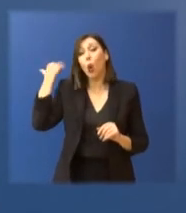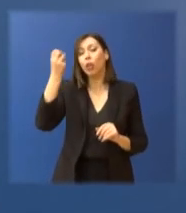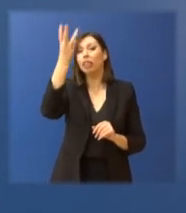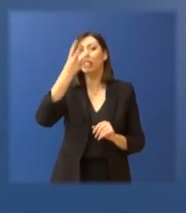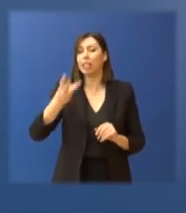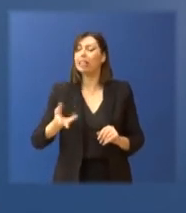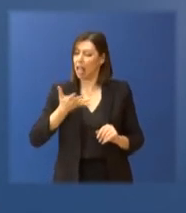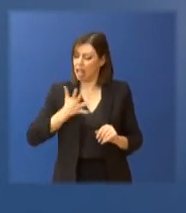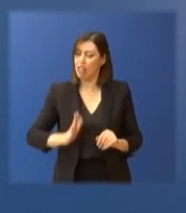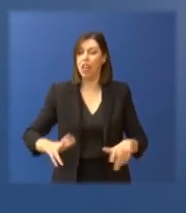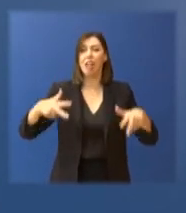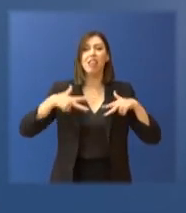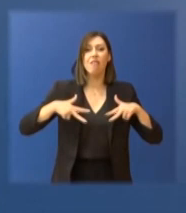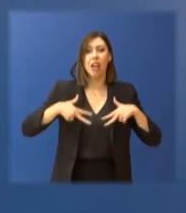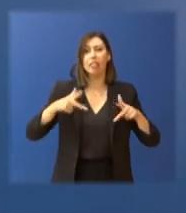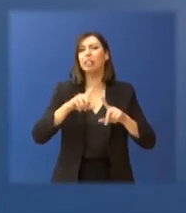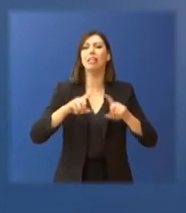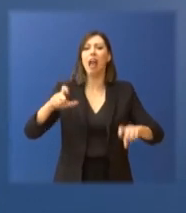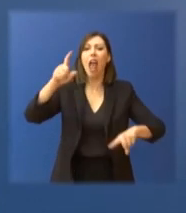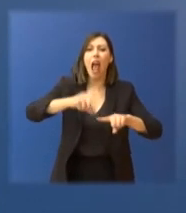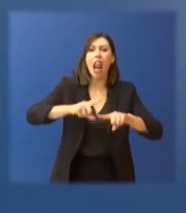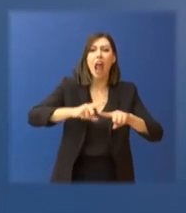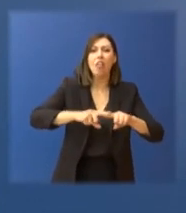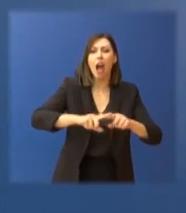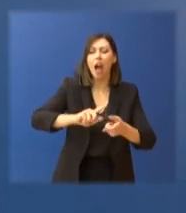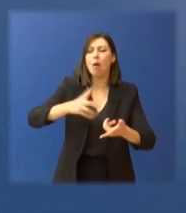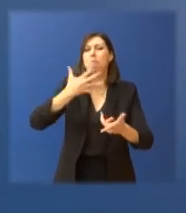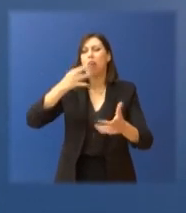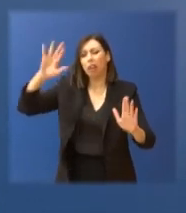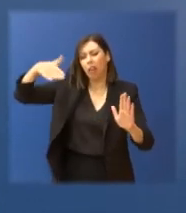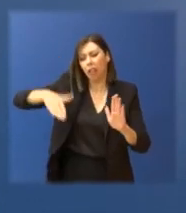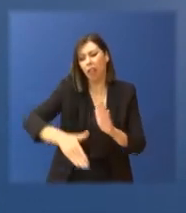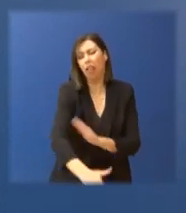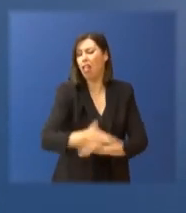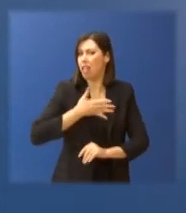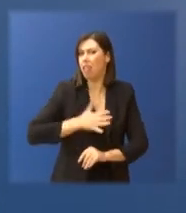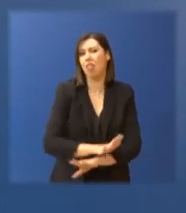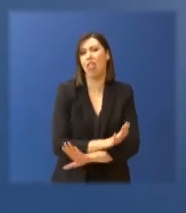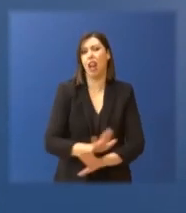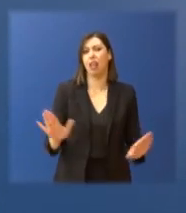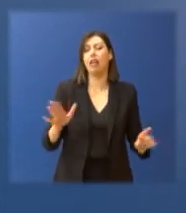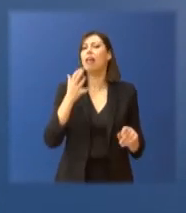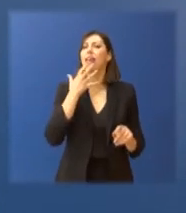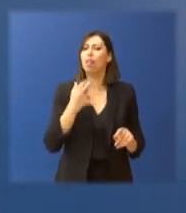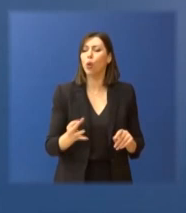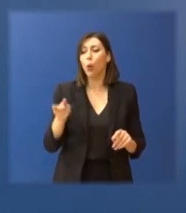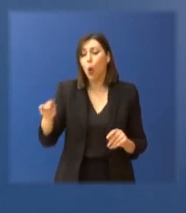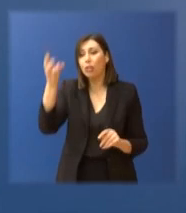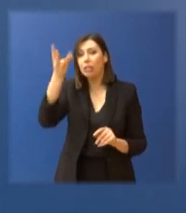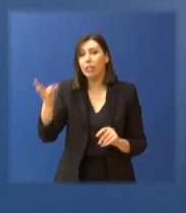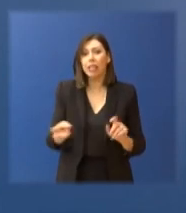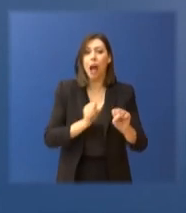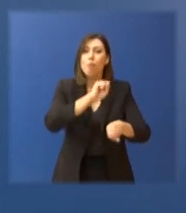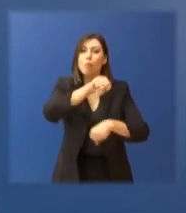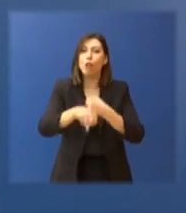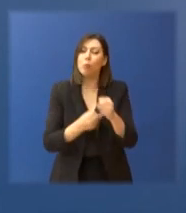καθεστώς τριτοκοσμικού τύπου. Γι' αυτό και μεθόδευσε και προσπάθησε να φυλακίσει κορυφαία στελέχη της συγκυβέρνησης Νέας